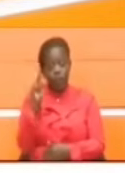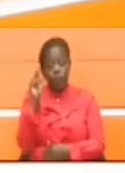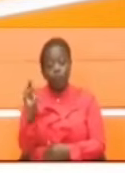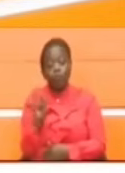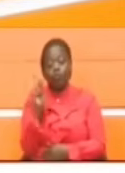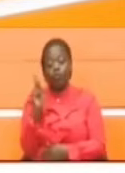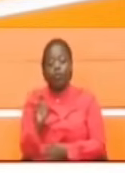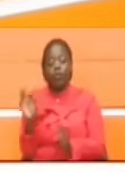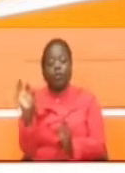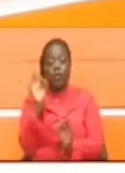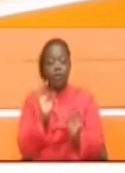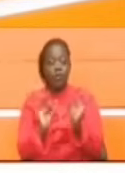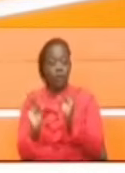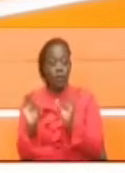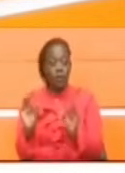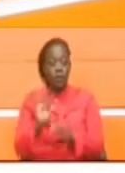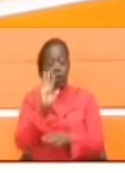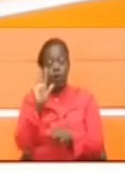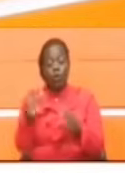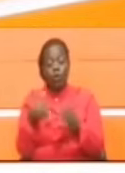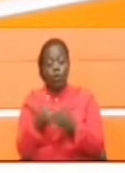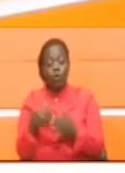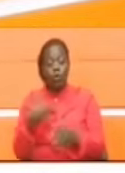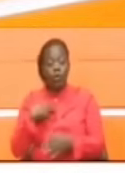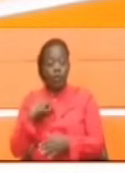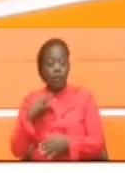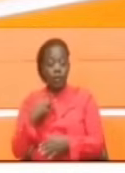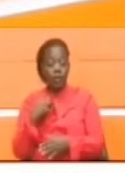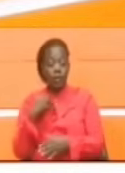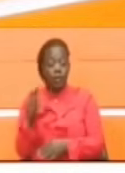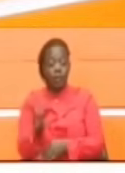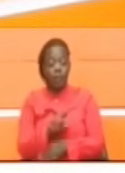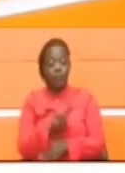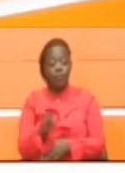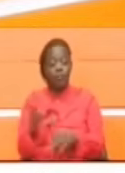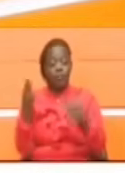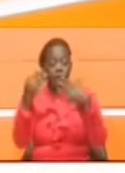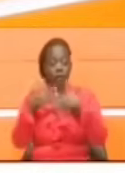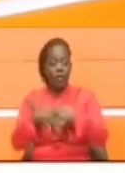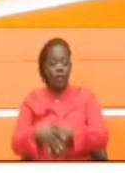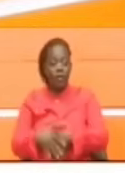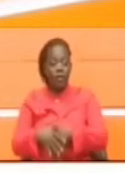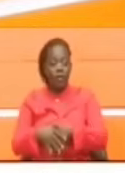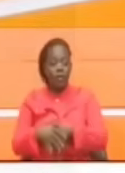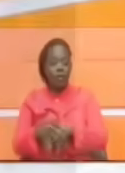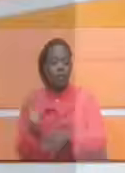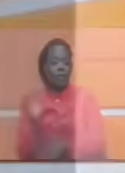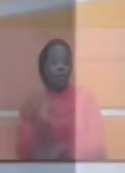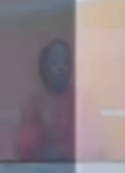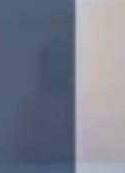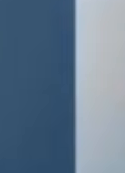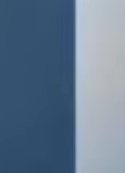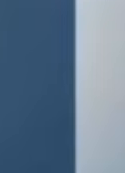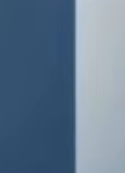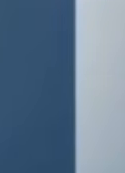kushona designs nti bwe balina engoye zonna ez'emikolo ez'omulembe. Musule bulungi bannaffe mweraba.